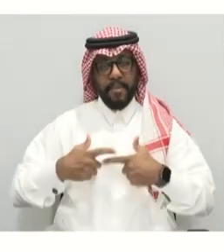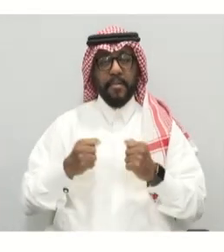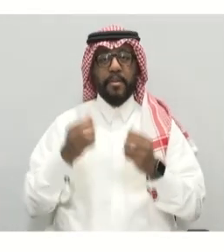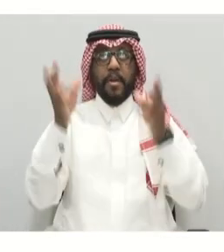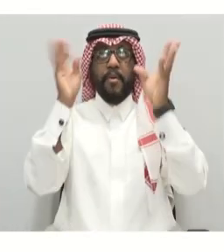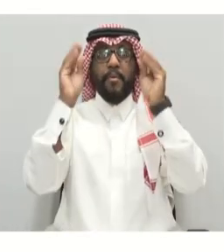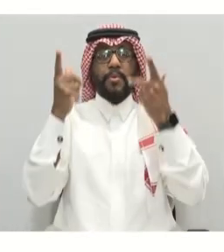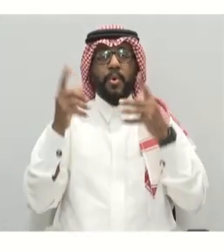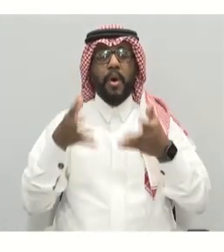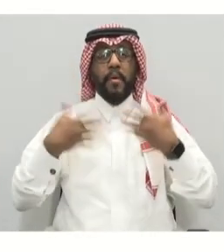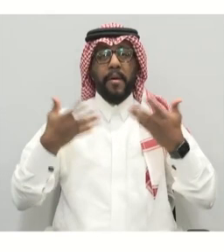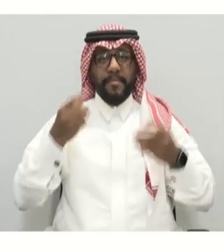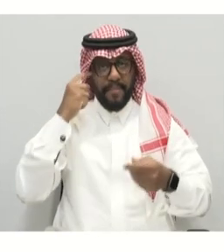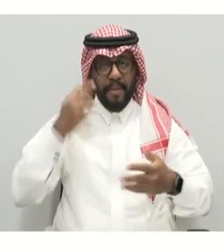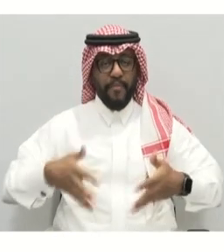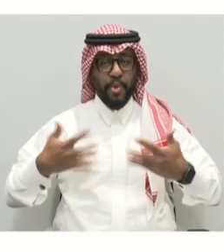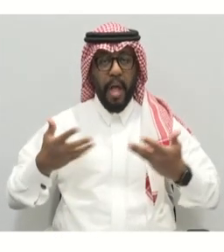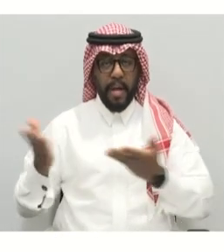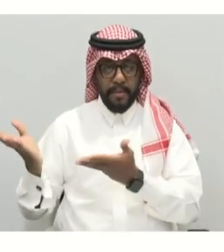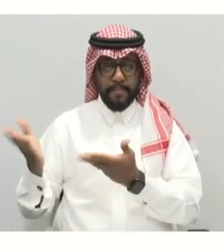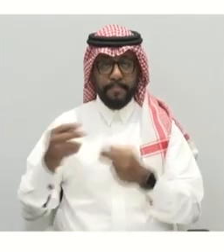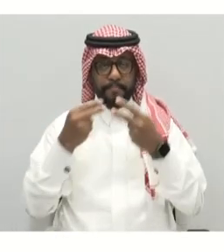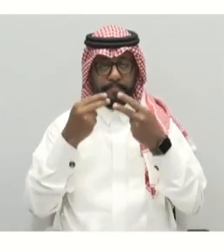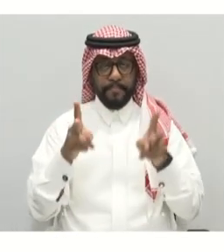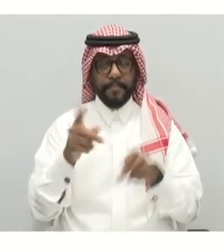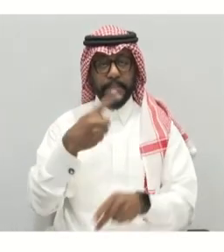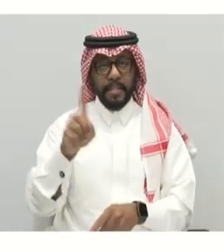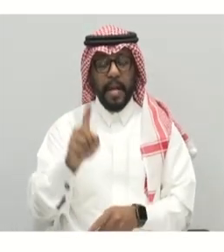الفسحه احسنتم اجابه صحيحه